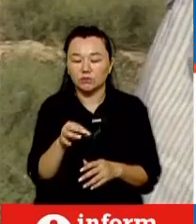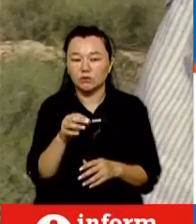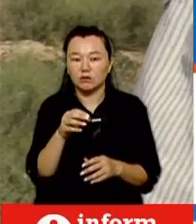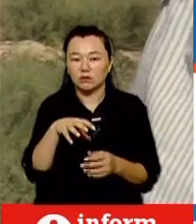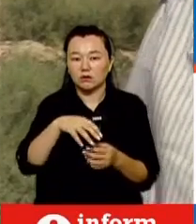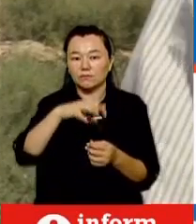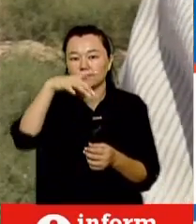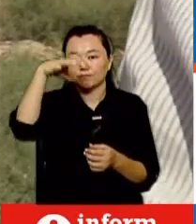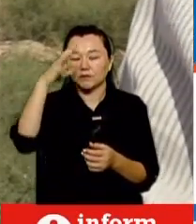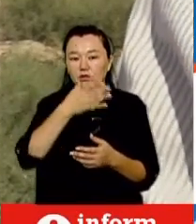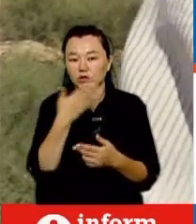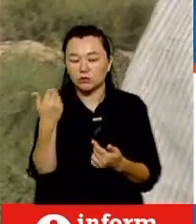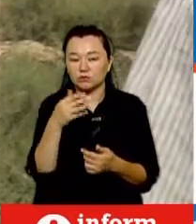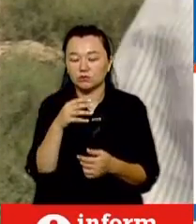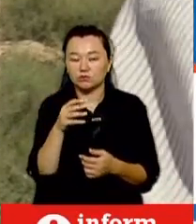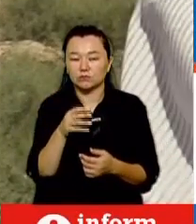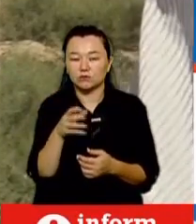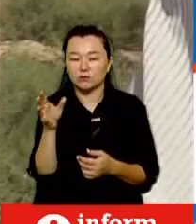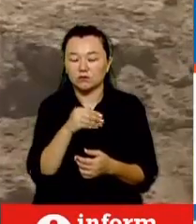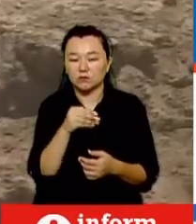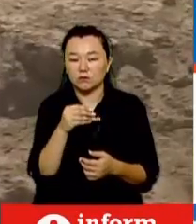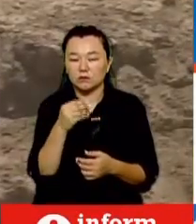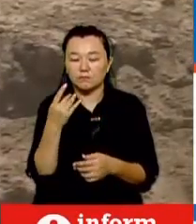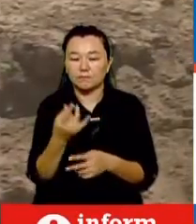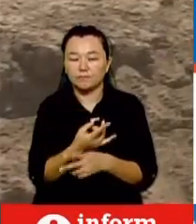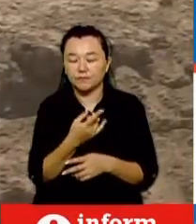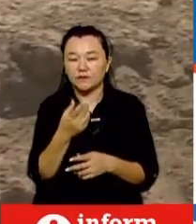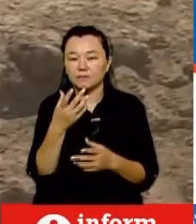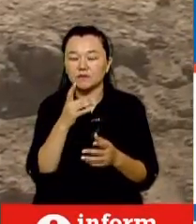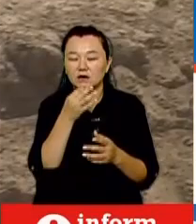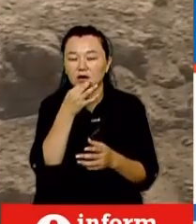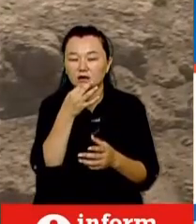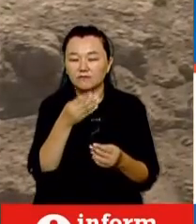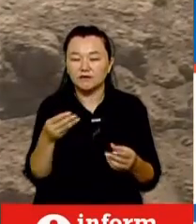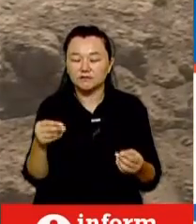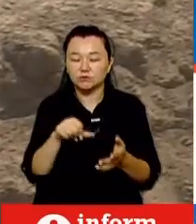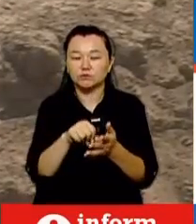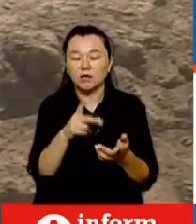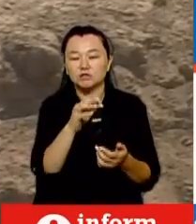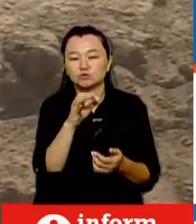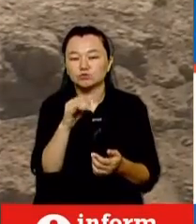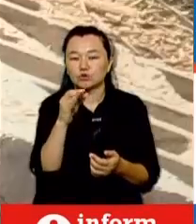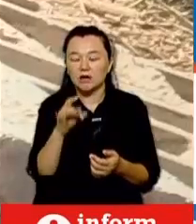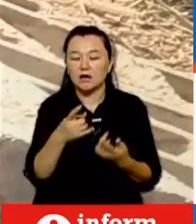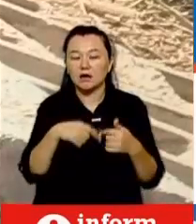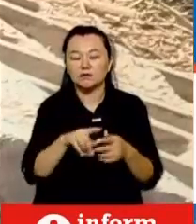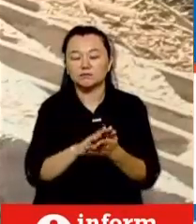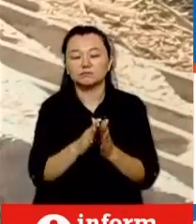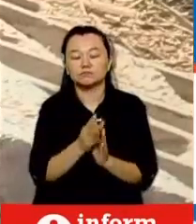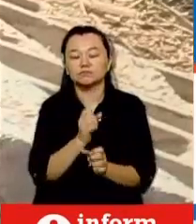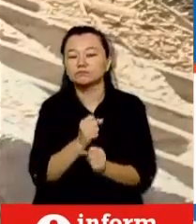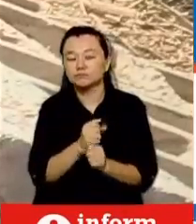қалды. Су ішпеген. Бірінші су ішпеген. Ерте көктемде диқандар Қаз Сушар мекемесінің аудандағы өкілдігімен келісім